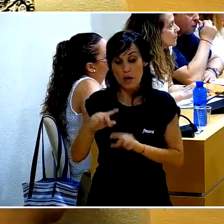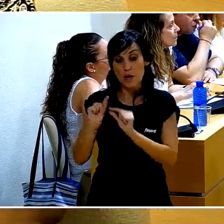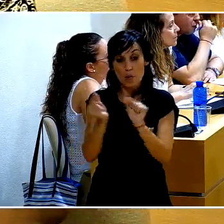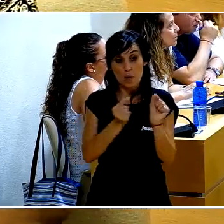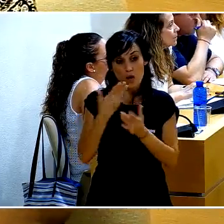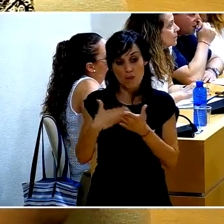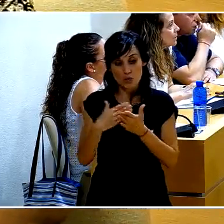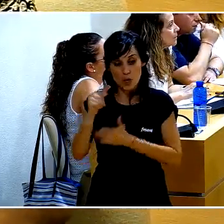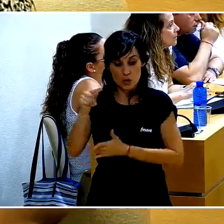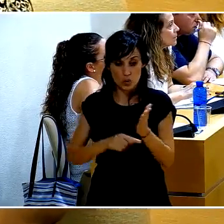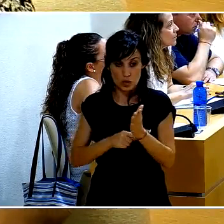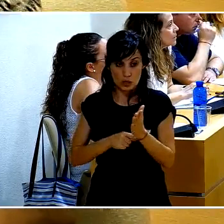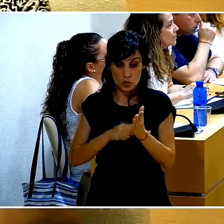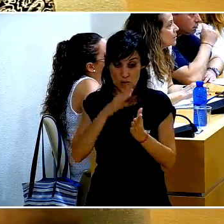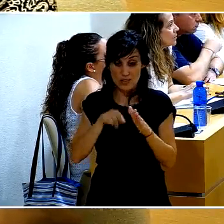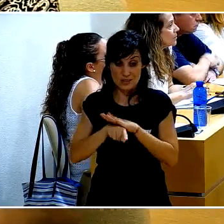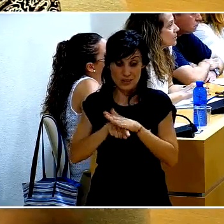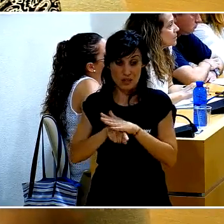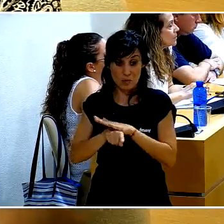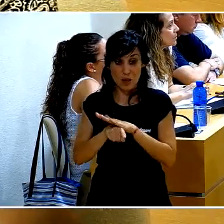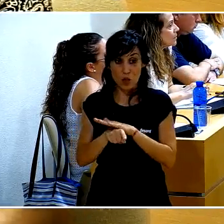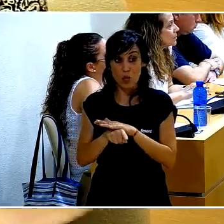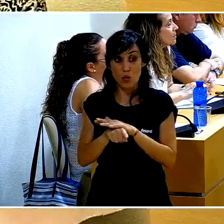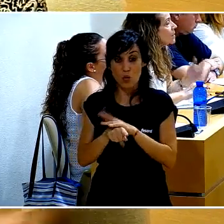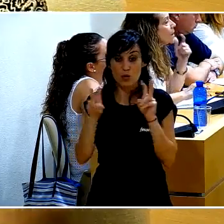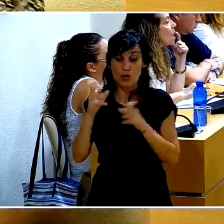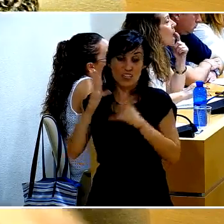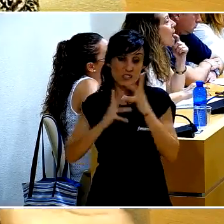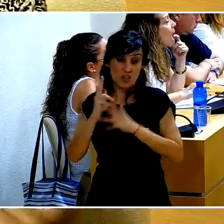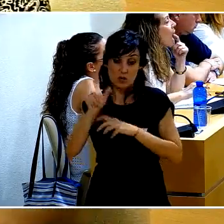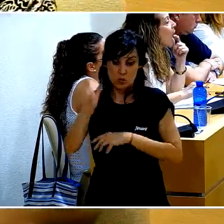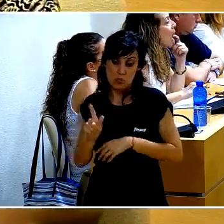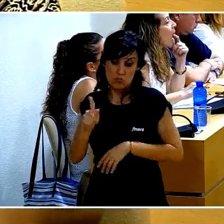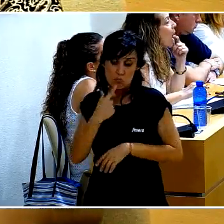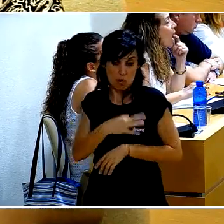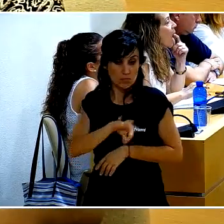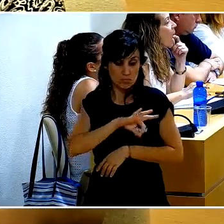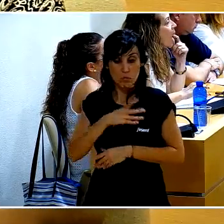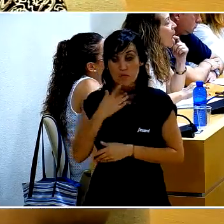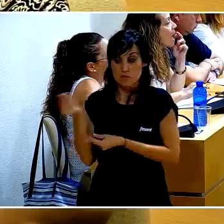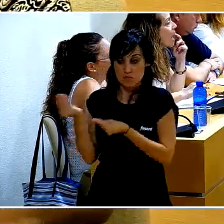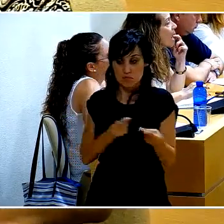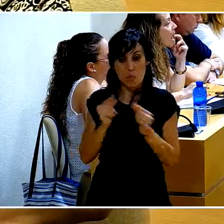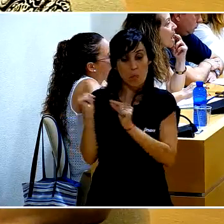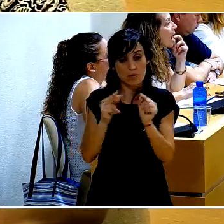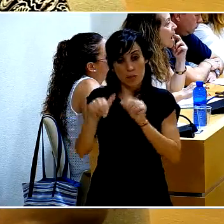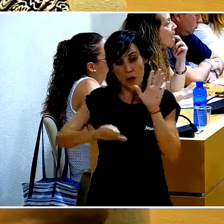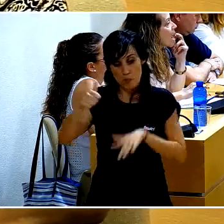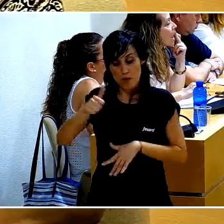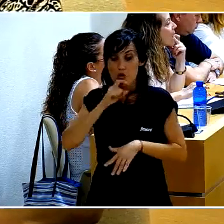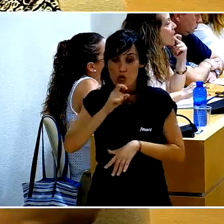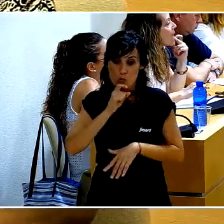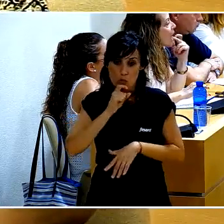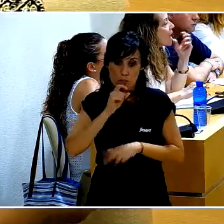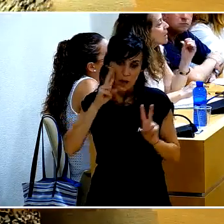contractes que s'estan tramitant en aquest moment. L'interventor ho ha considerat oportú i a veure si ho portem al ple també i les aprovem també mitjançant